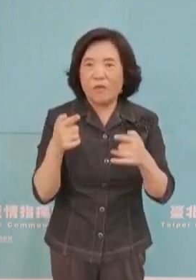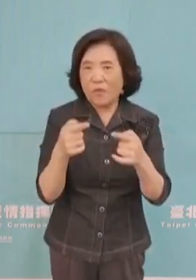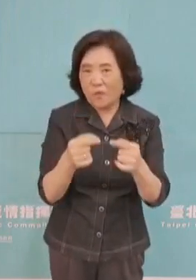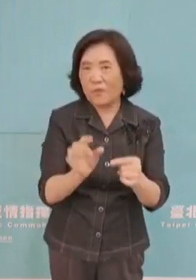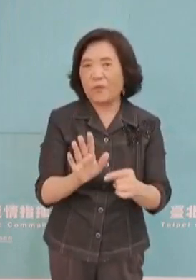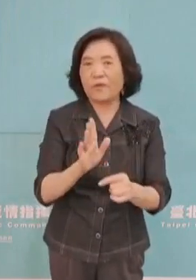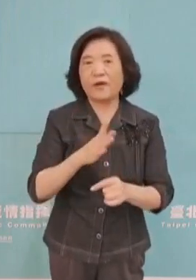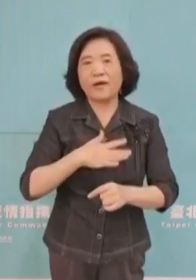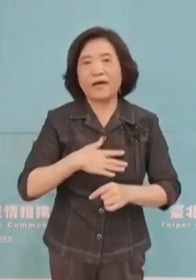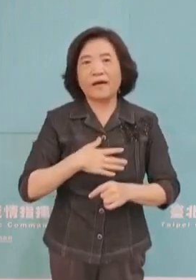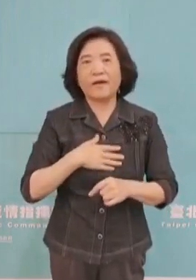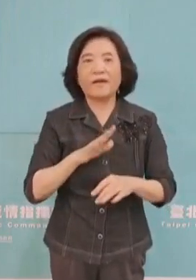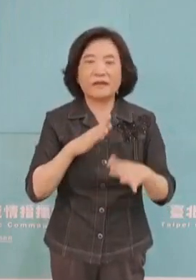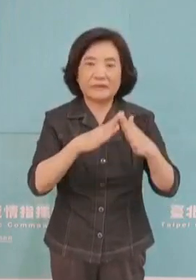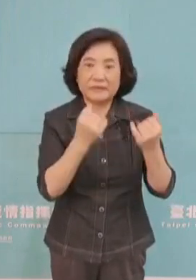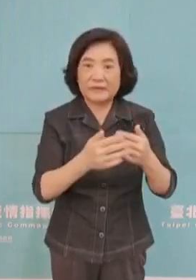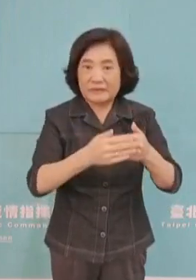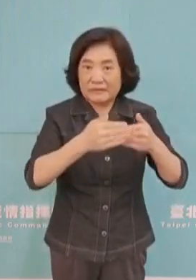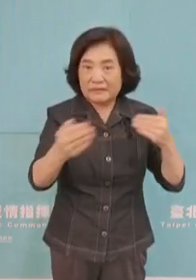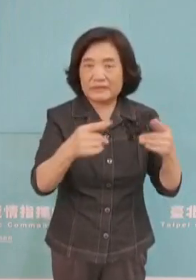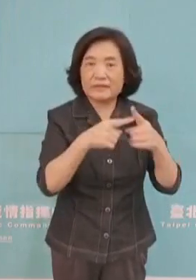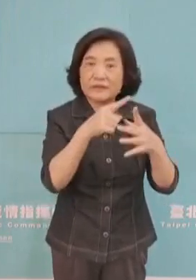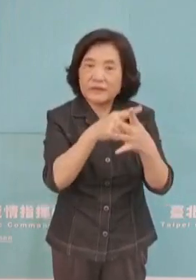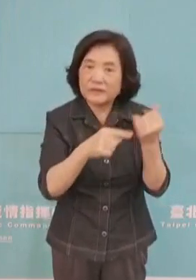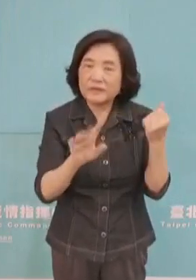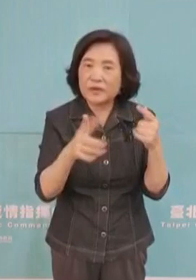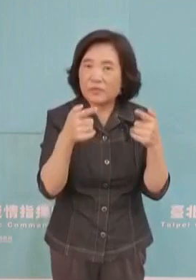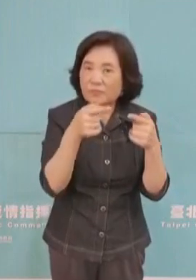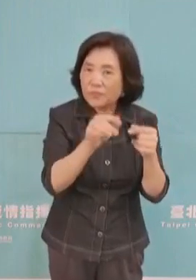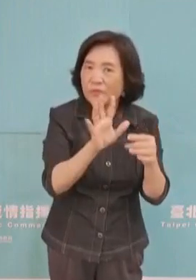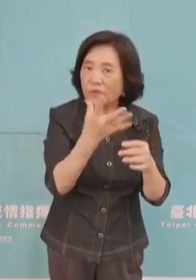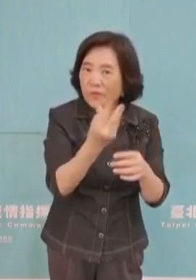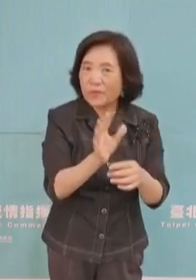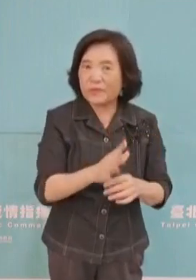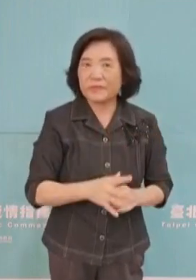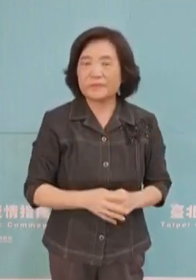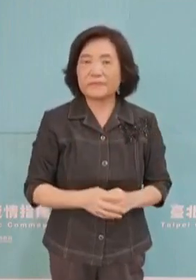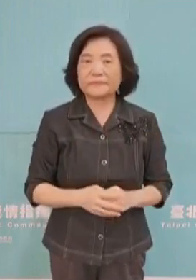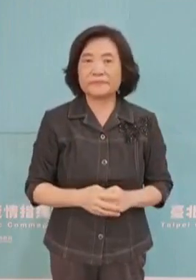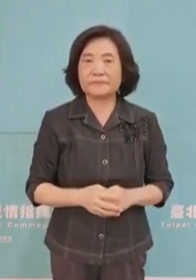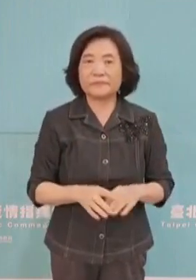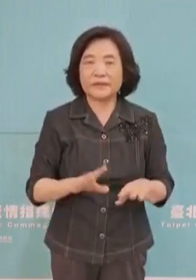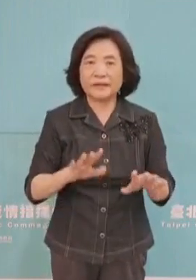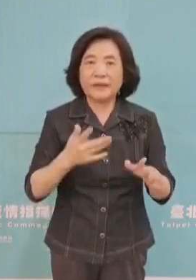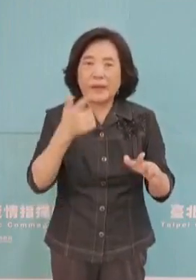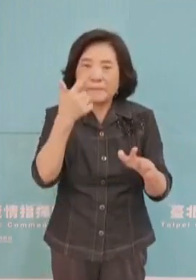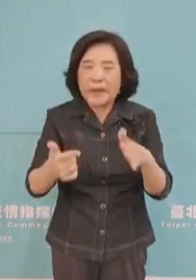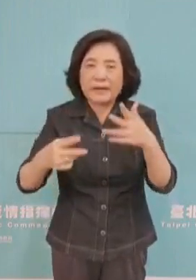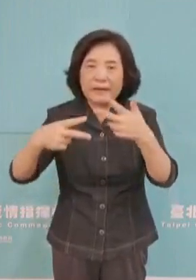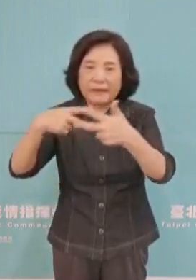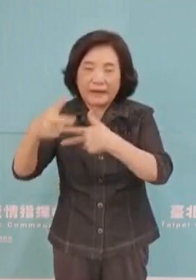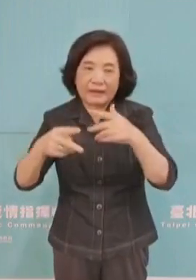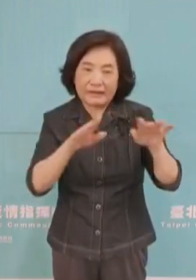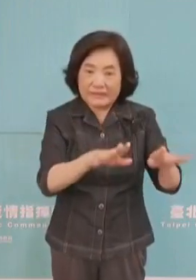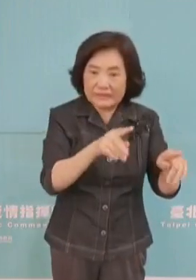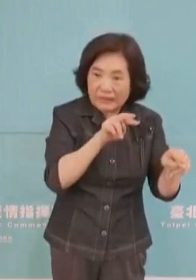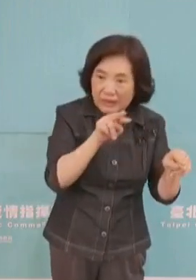慢现在居家隔离人数啊有慢慢在下降，不过这通常是要慢2个礼拜才反映得出